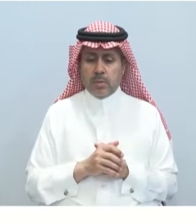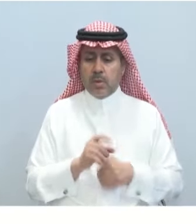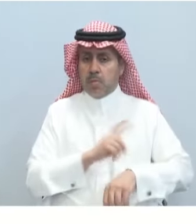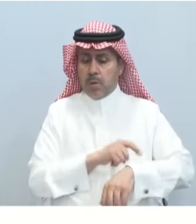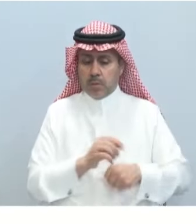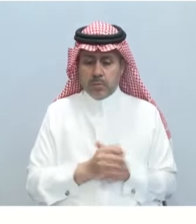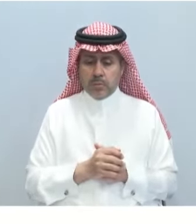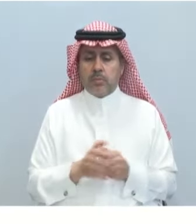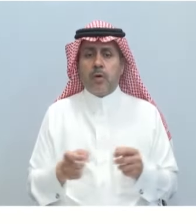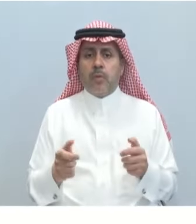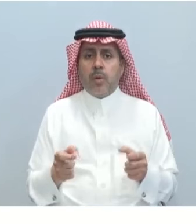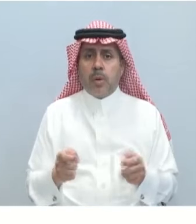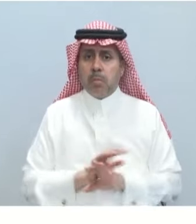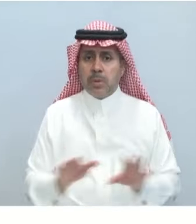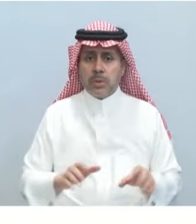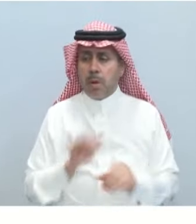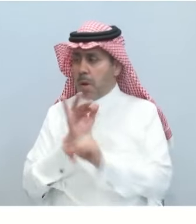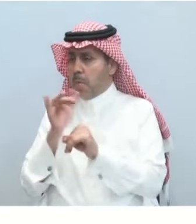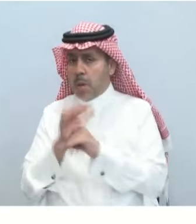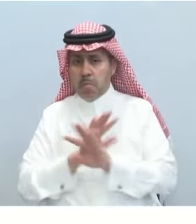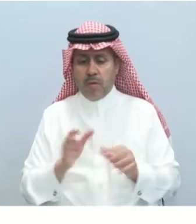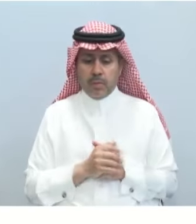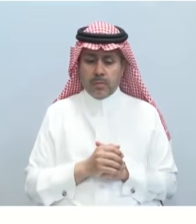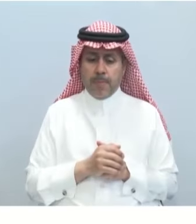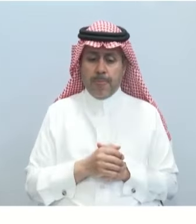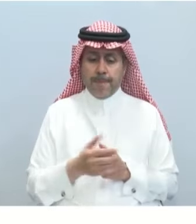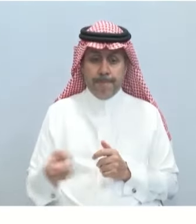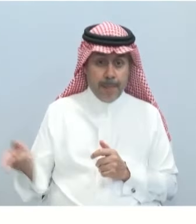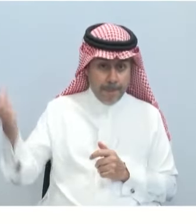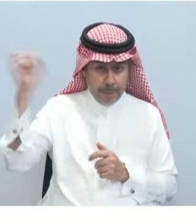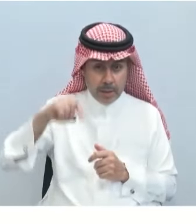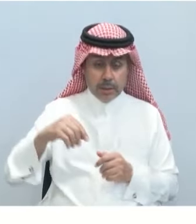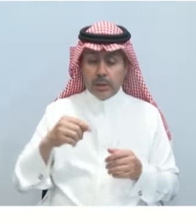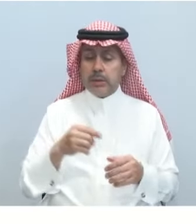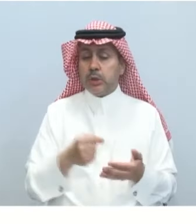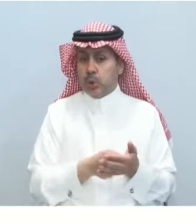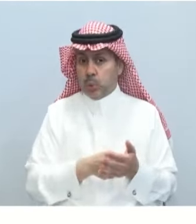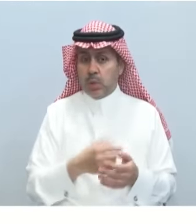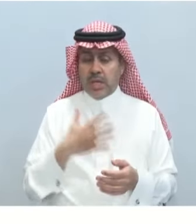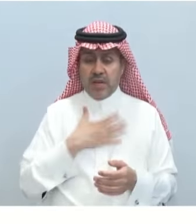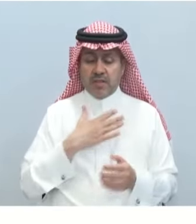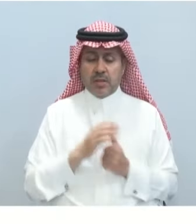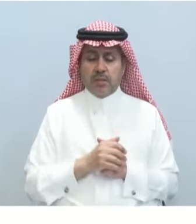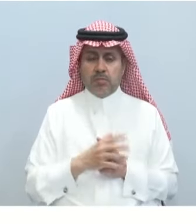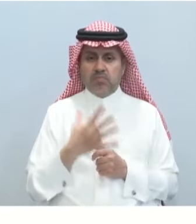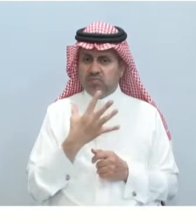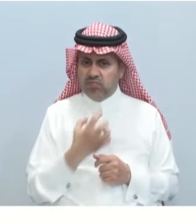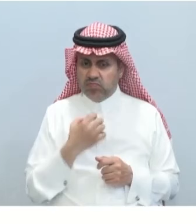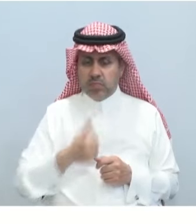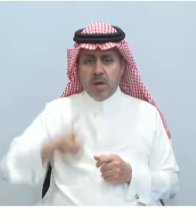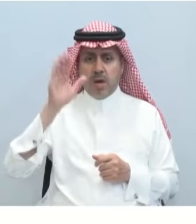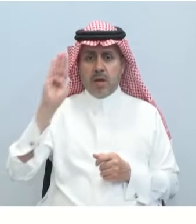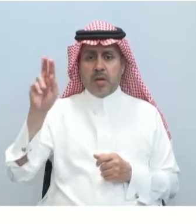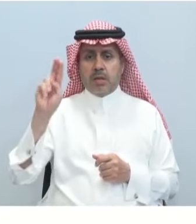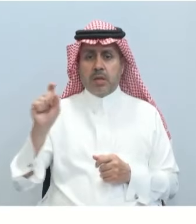الوقت بممارسه الالعاب رونيه وتبين بعد عرضه على طبيب ننفسي بانه يعاني من اكتئاب شديد